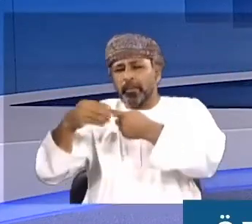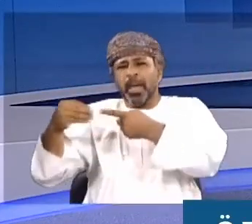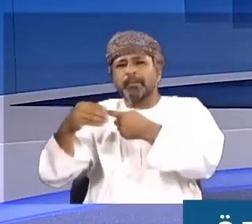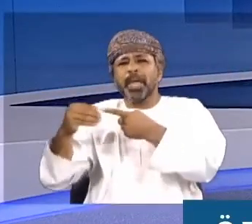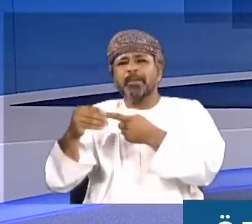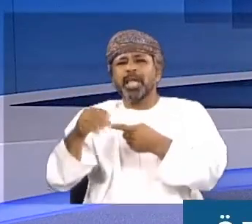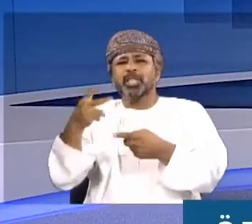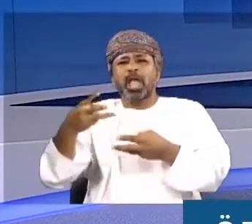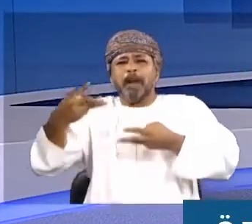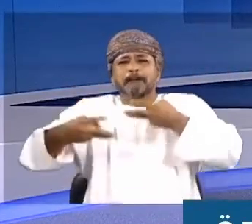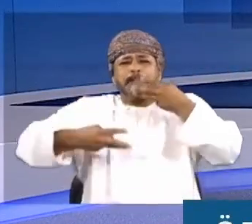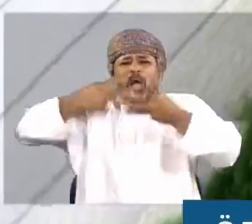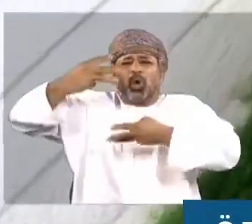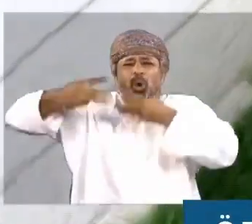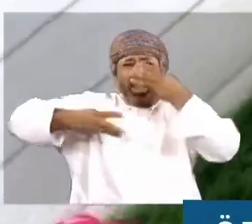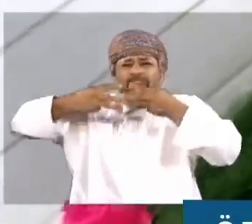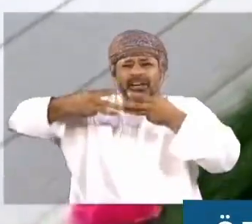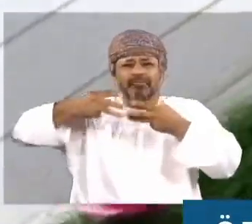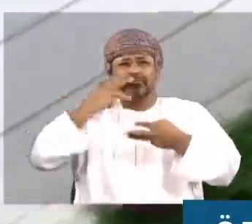المعكرونة.